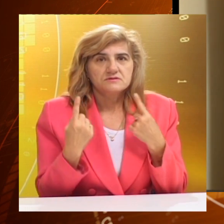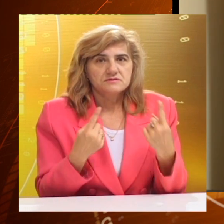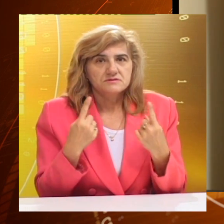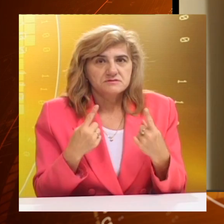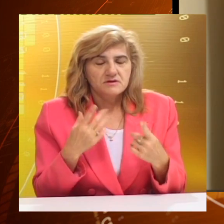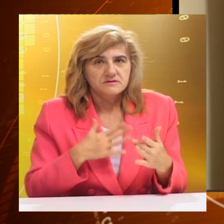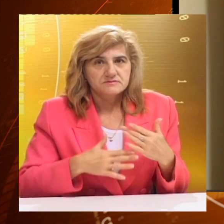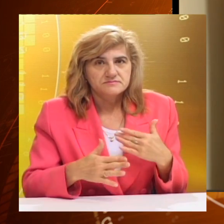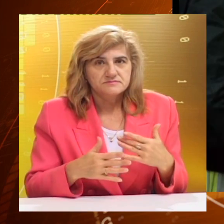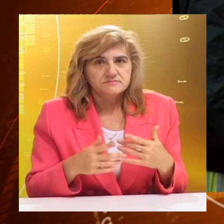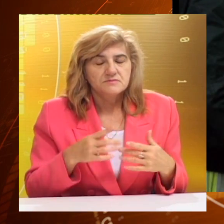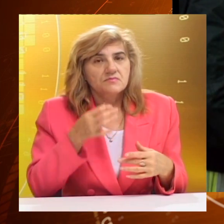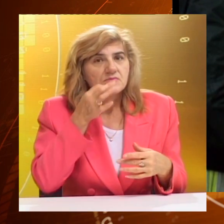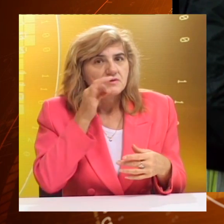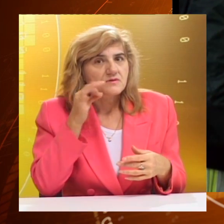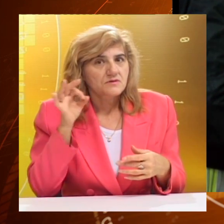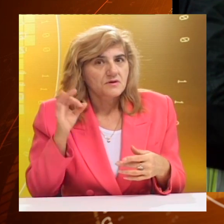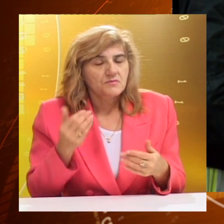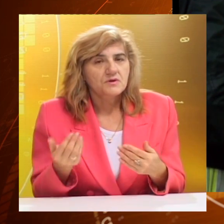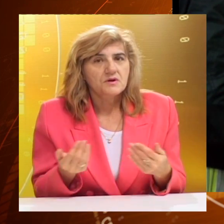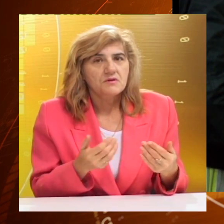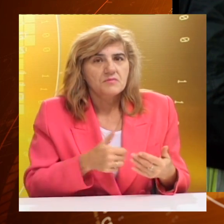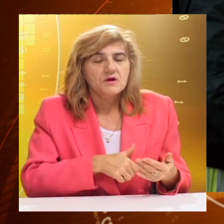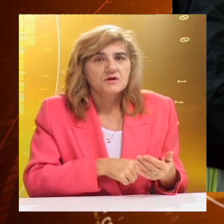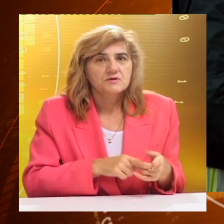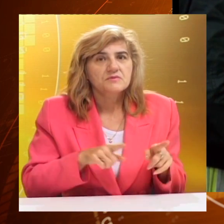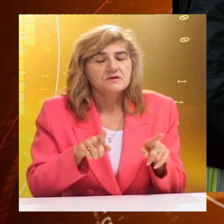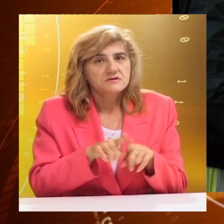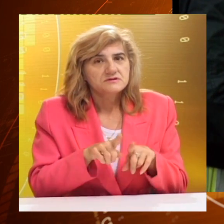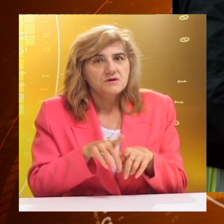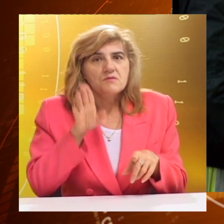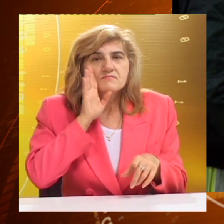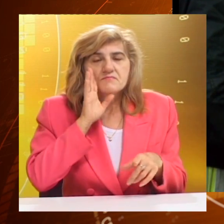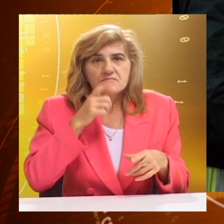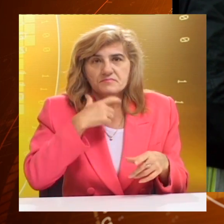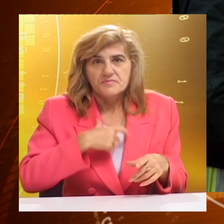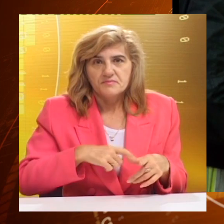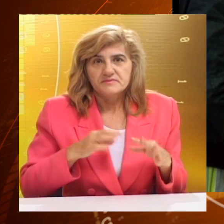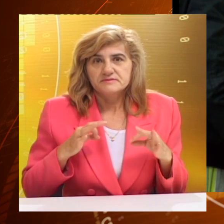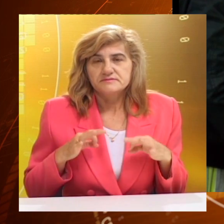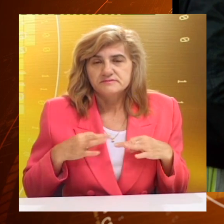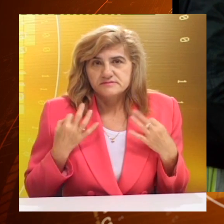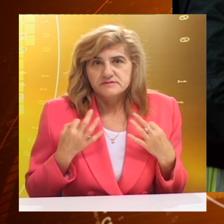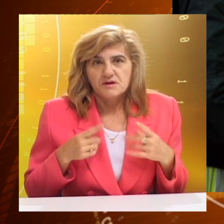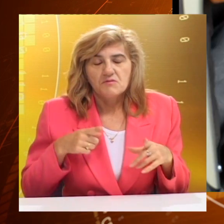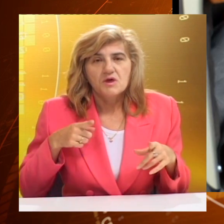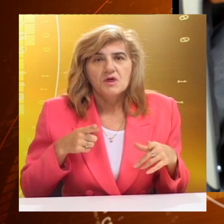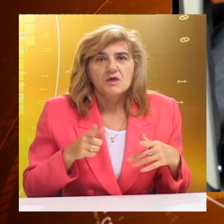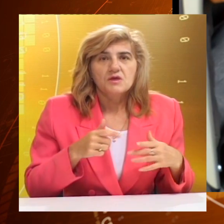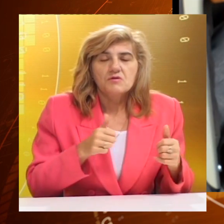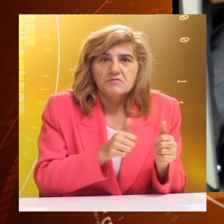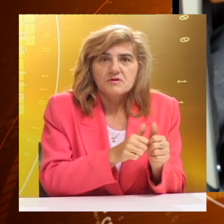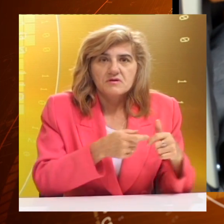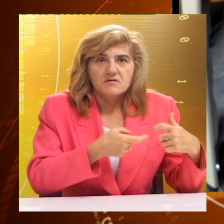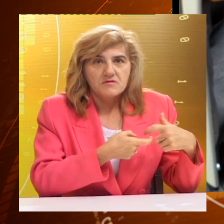psihičko stanje majke. Brojne su blagodeti koje potvrđuju da dojenje čuva i majčino zdravlje. Pored činjenice da se sa dojenjem